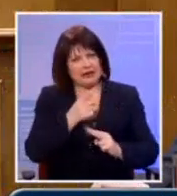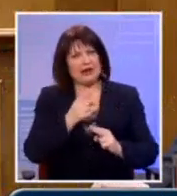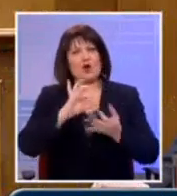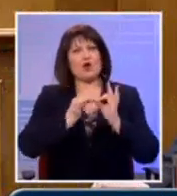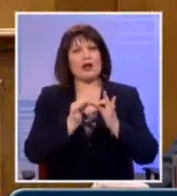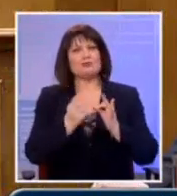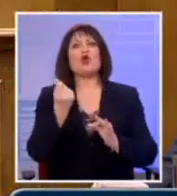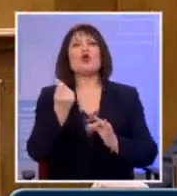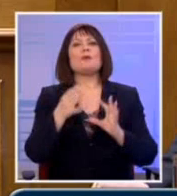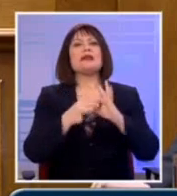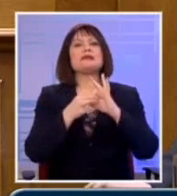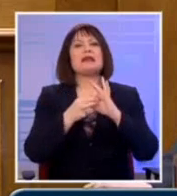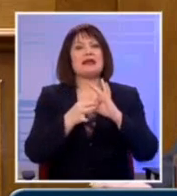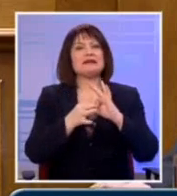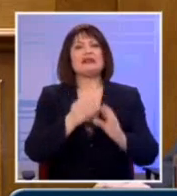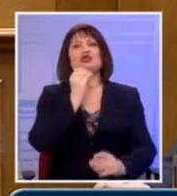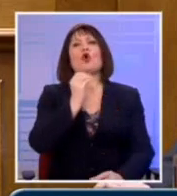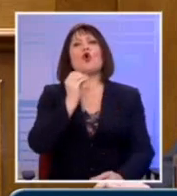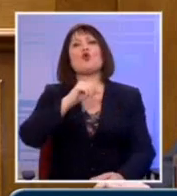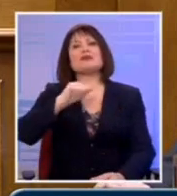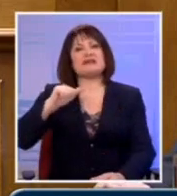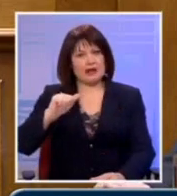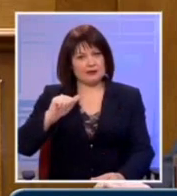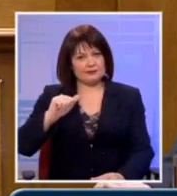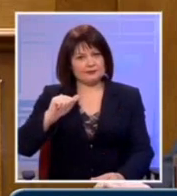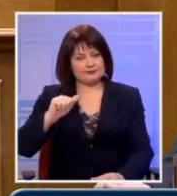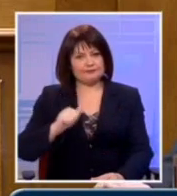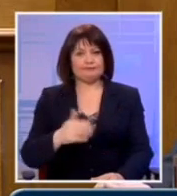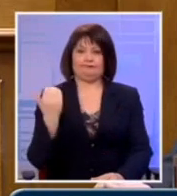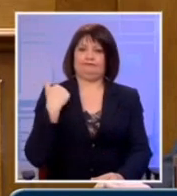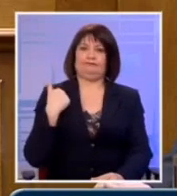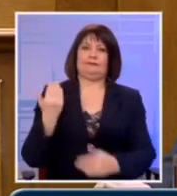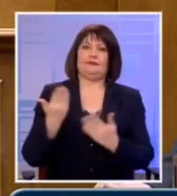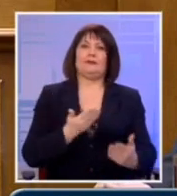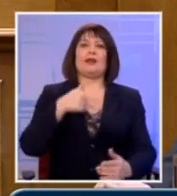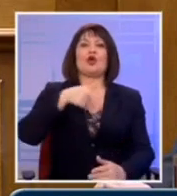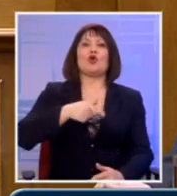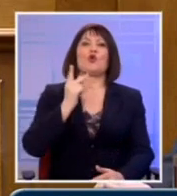Οργανισμό Οικονομικής Συνεργασίας και Ανάπτυξης, προσκεκλημένος του κυρίου Γκουρία.